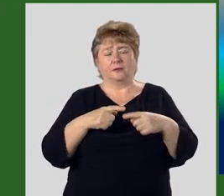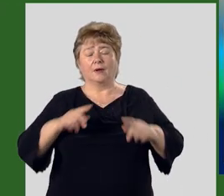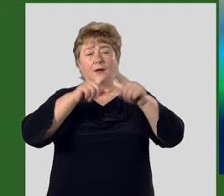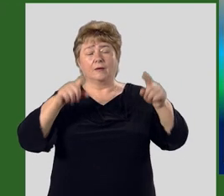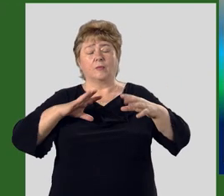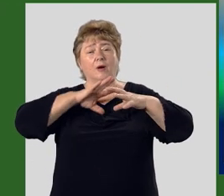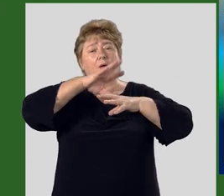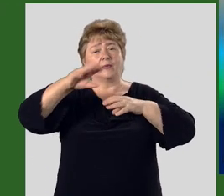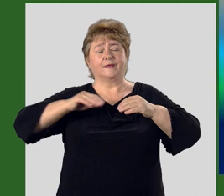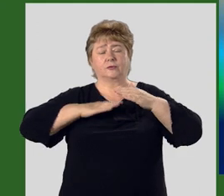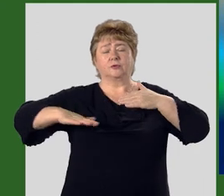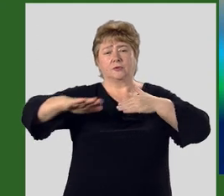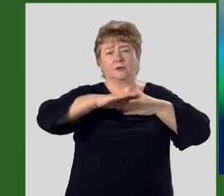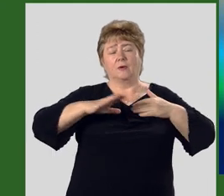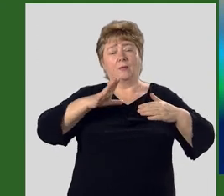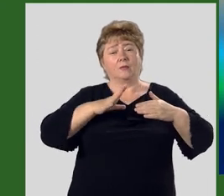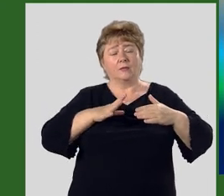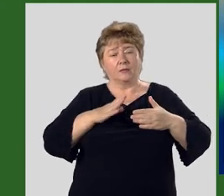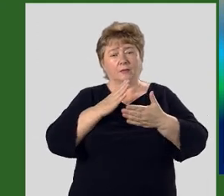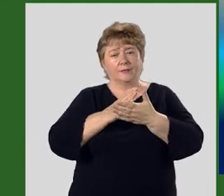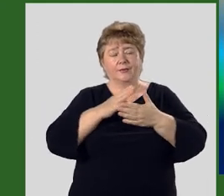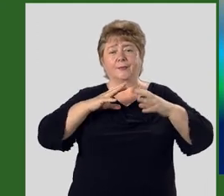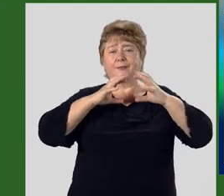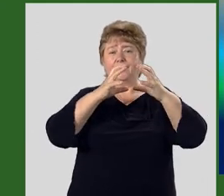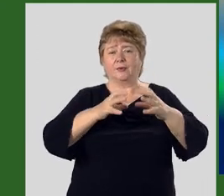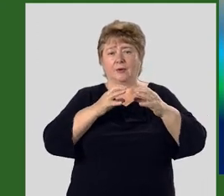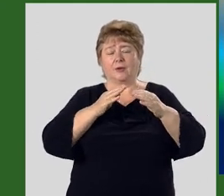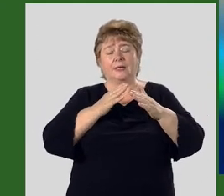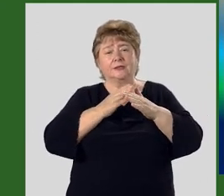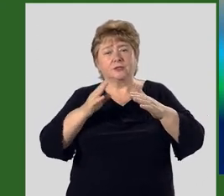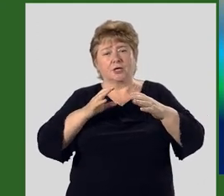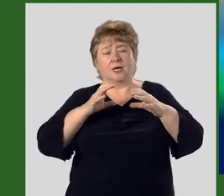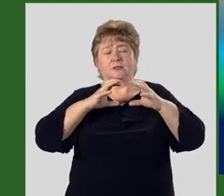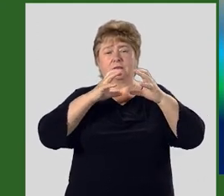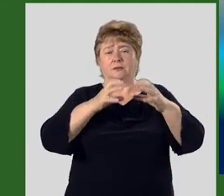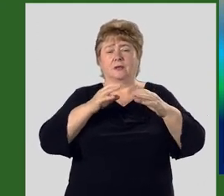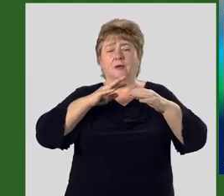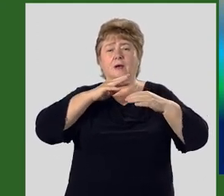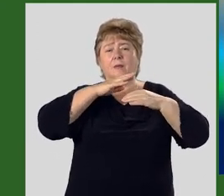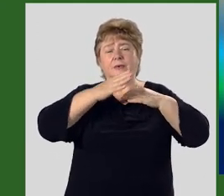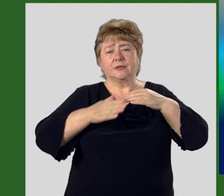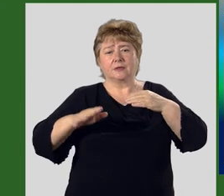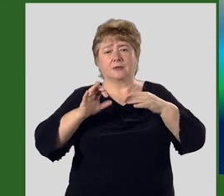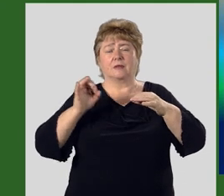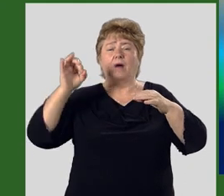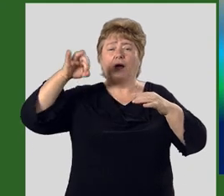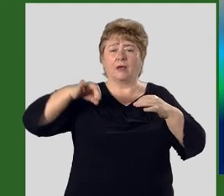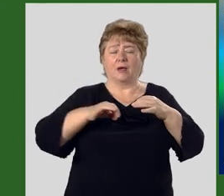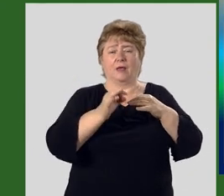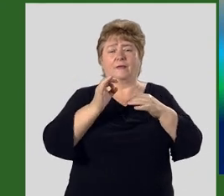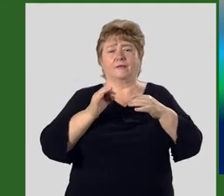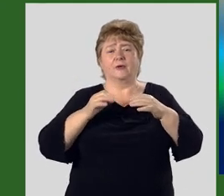Карты по обхвату территории бывают мировые и полушарий, материков,